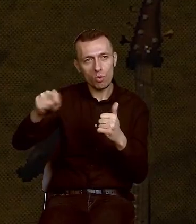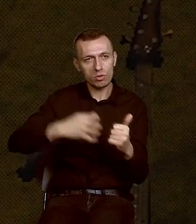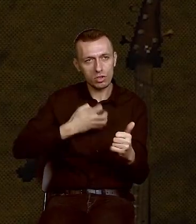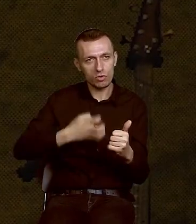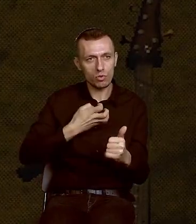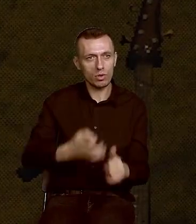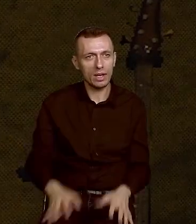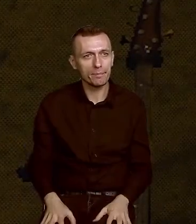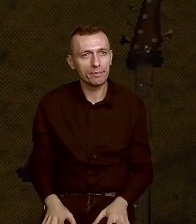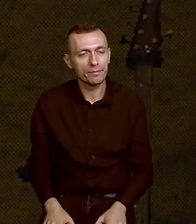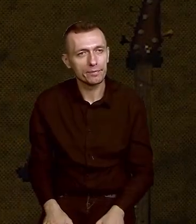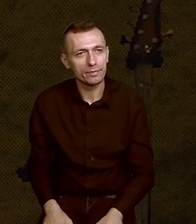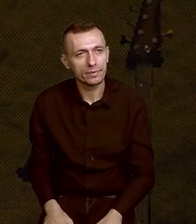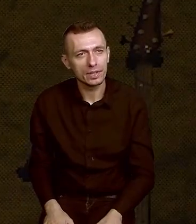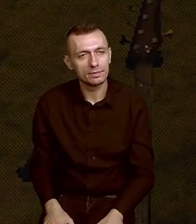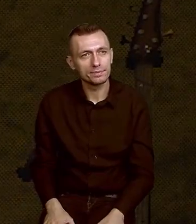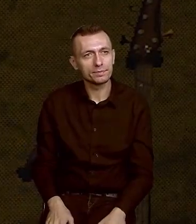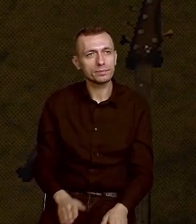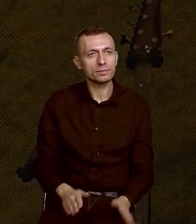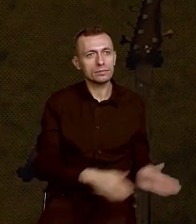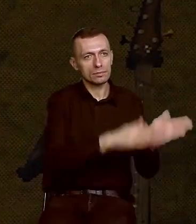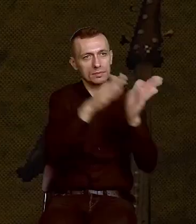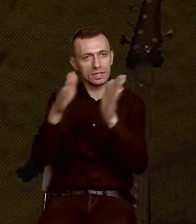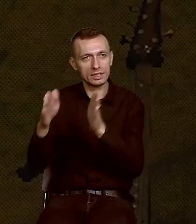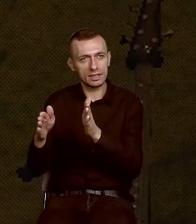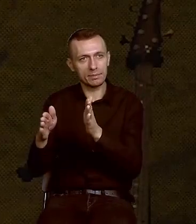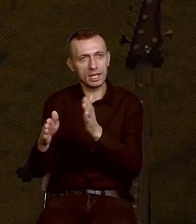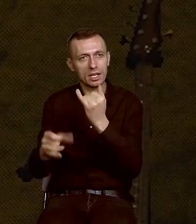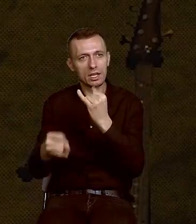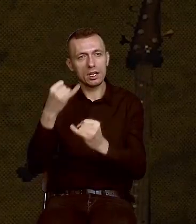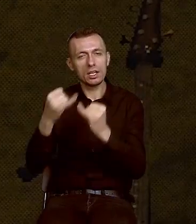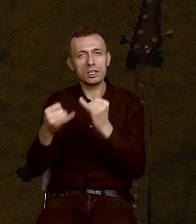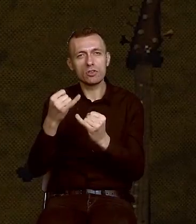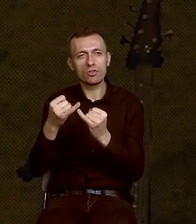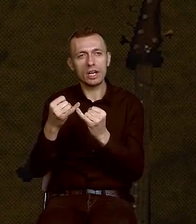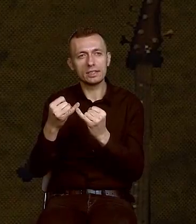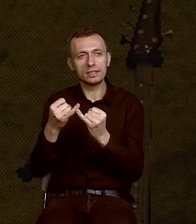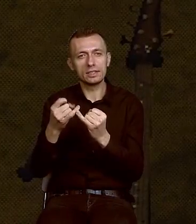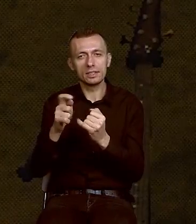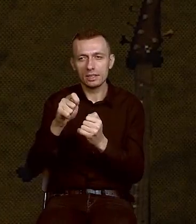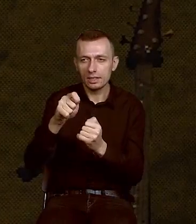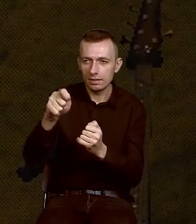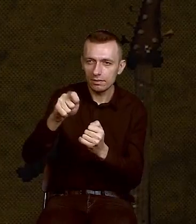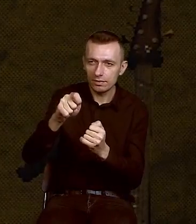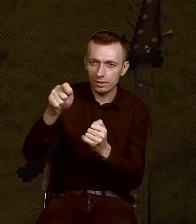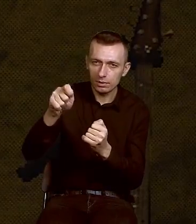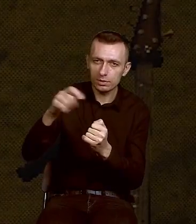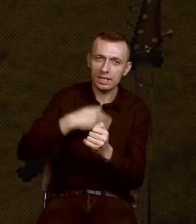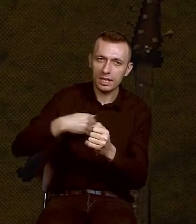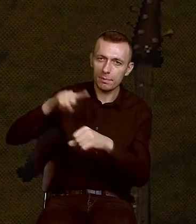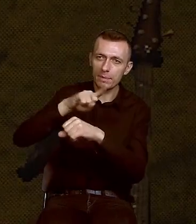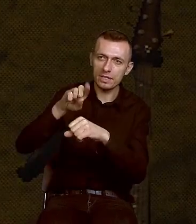Zobaczcie, Jakub używa tutaj metafory poczęcia, narodzin. To już tak jest, że